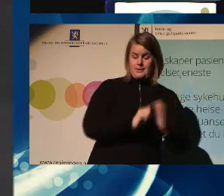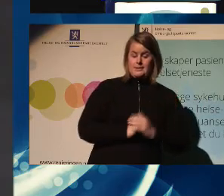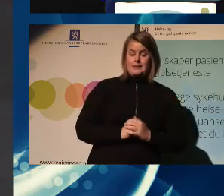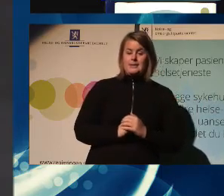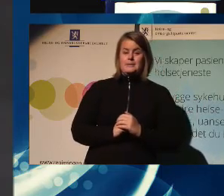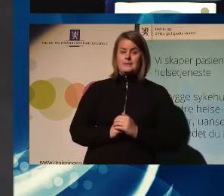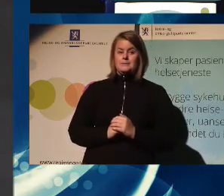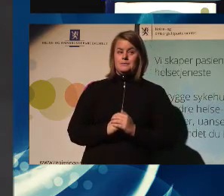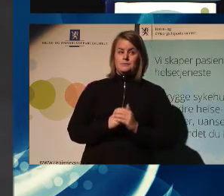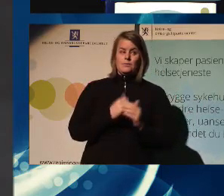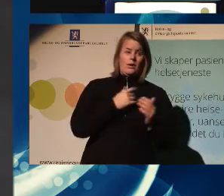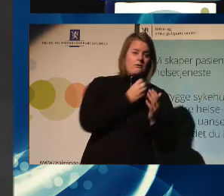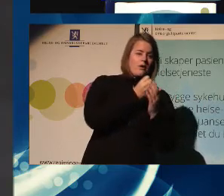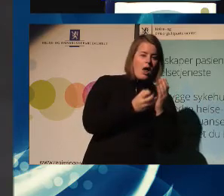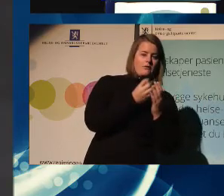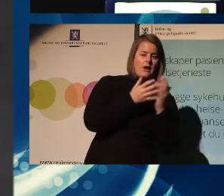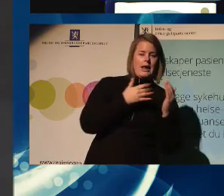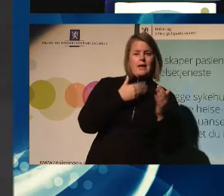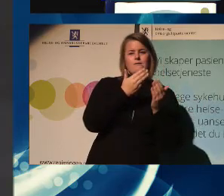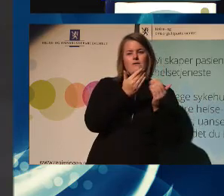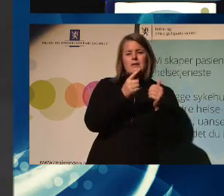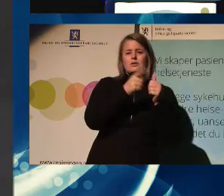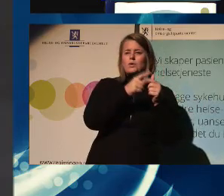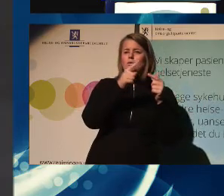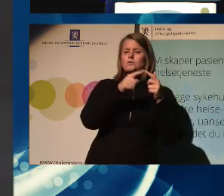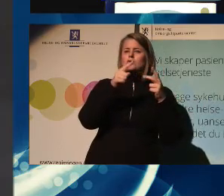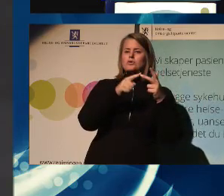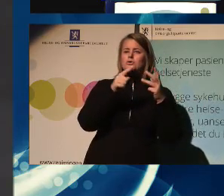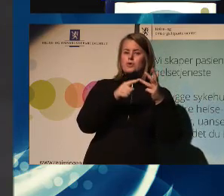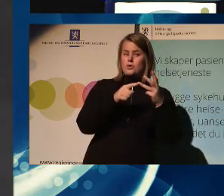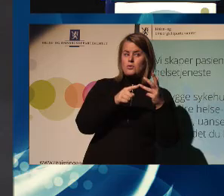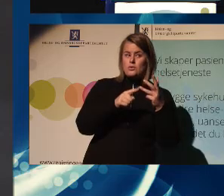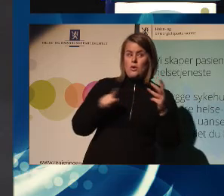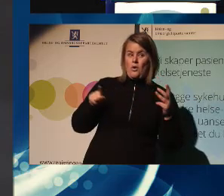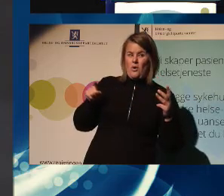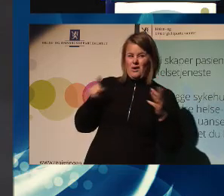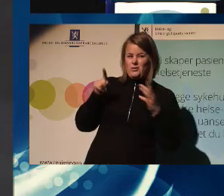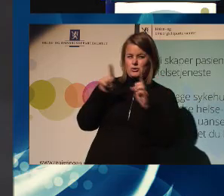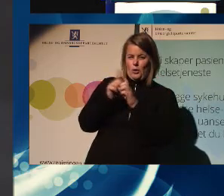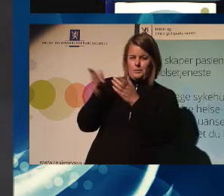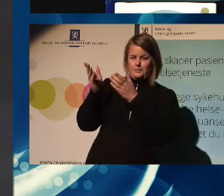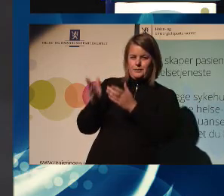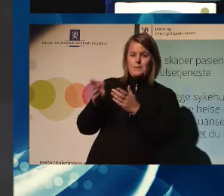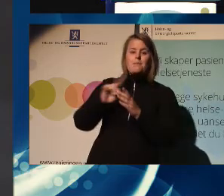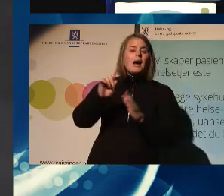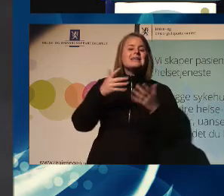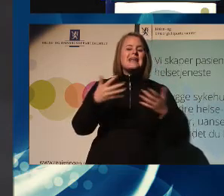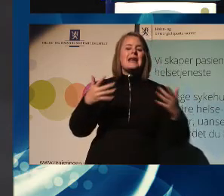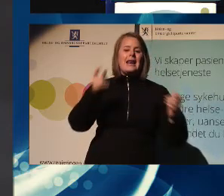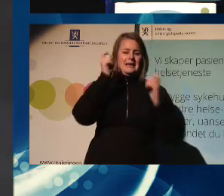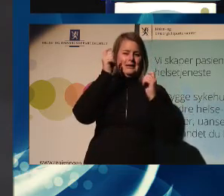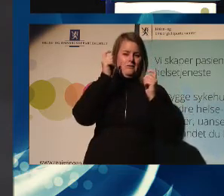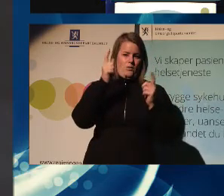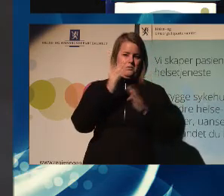litt om hva jeg forventer de, og litt om hvem som kommer til å komme, bare på veldig generelle nivå. Eller på,